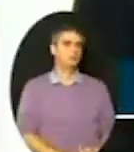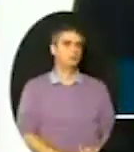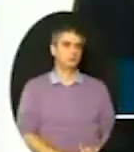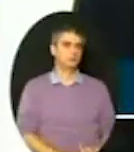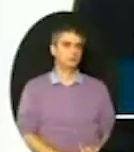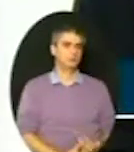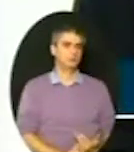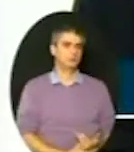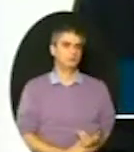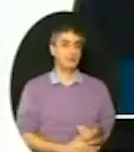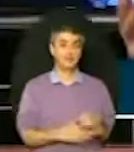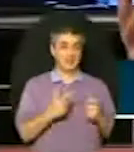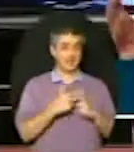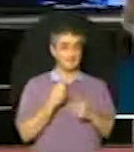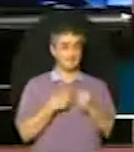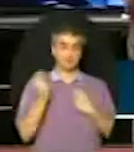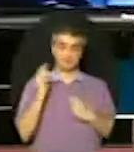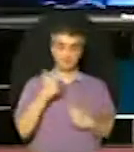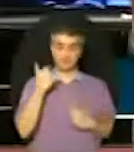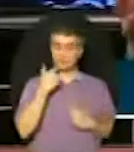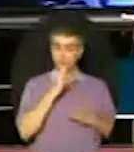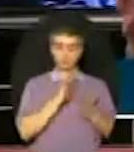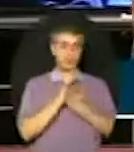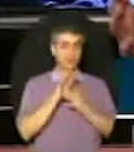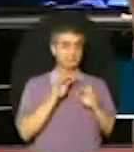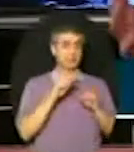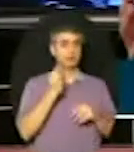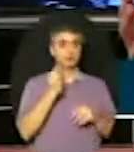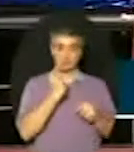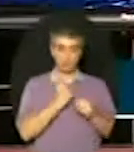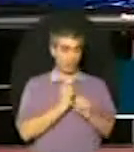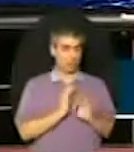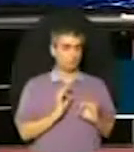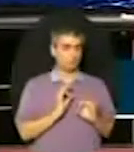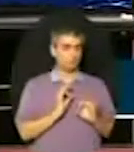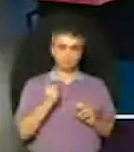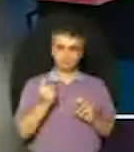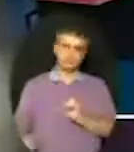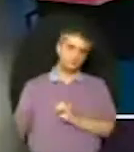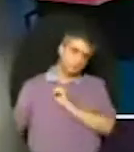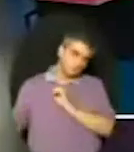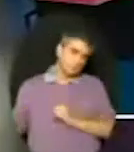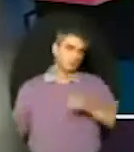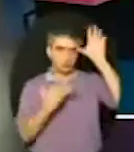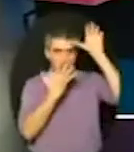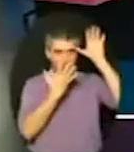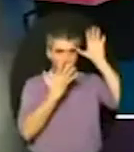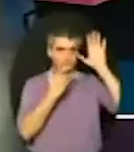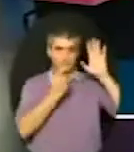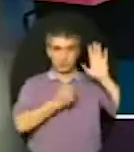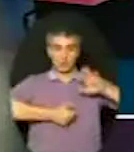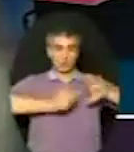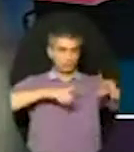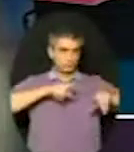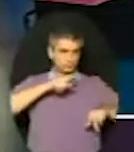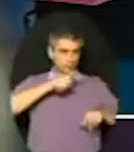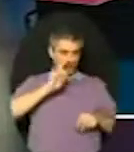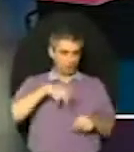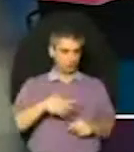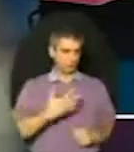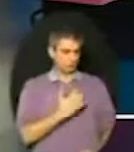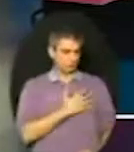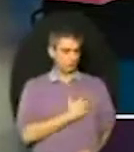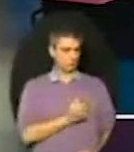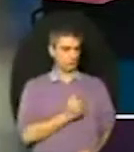היה מגיע מנכ״ל והיה אומר ש-18 מיליארד שקל לא ביצעתי, היו זורקים אותו החוצה. פה ראש הממשלה, יש לו את